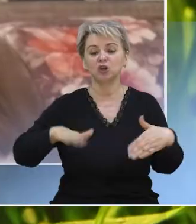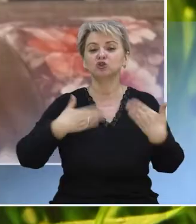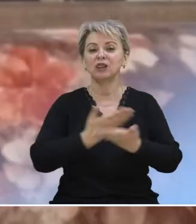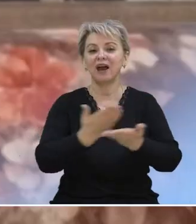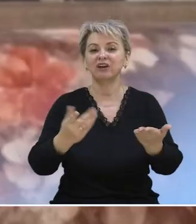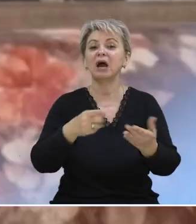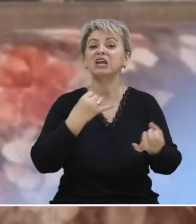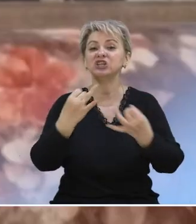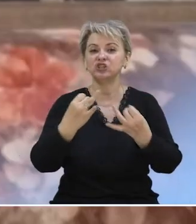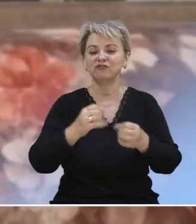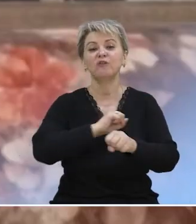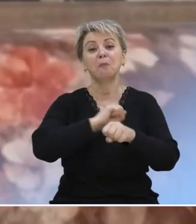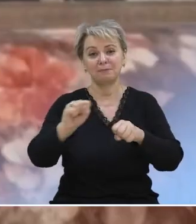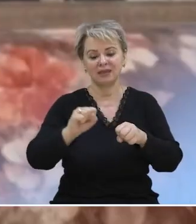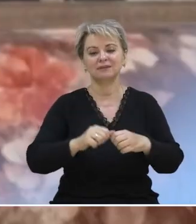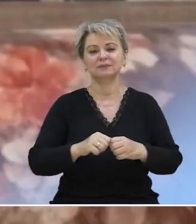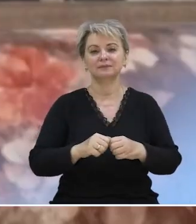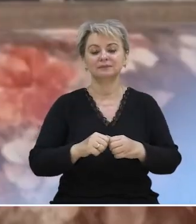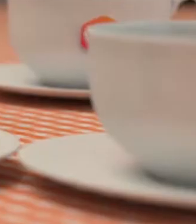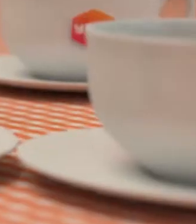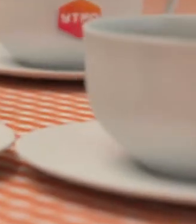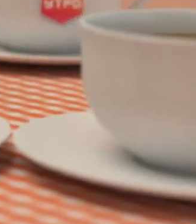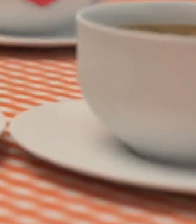А я желаю вам речевых побед!